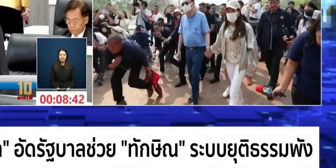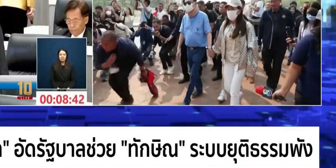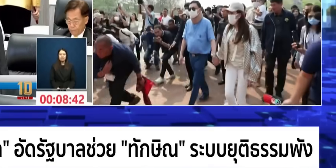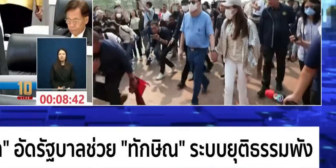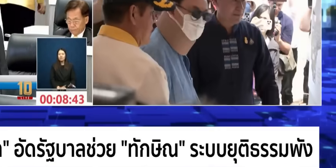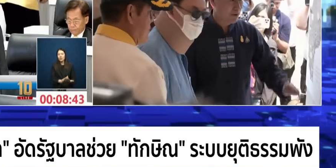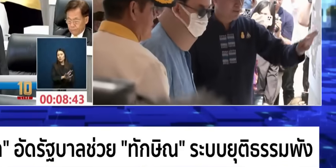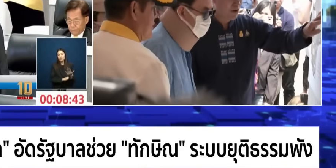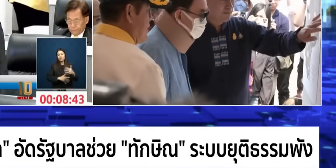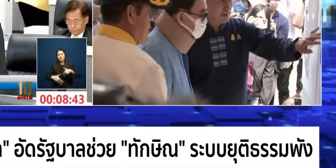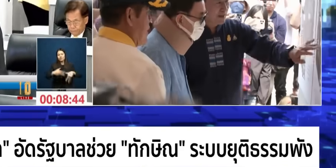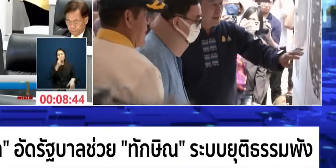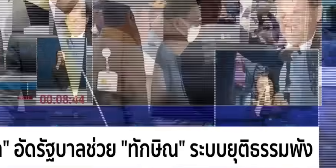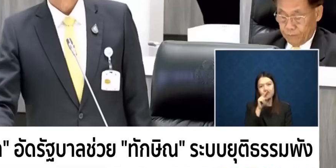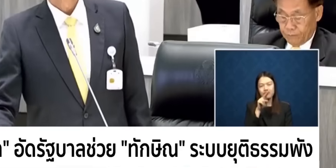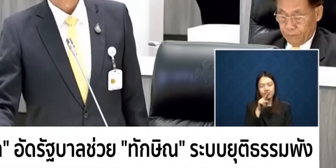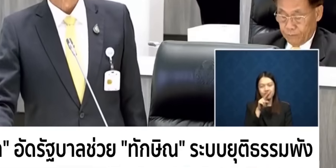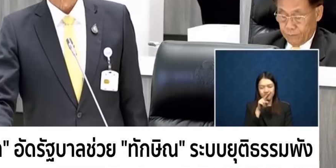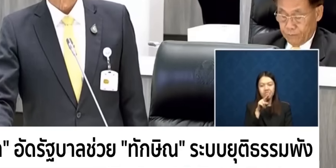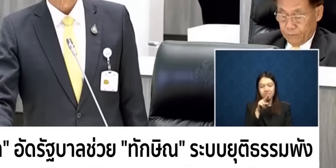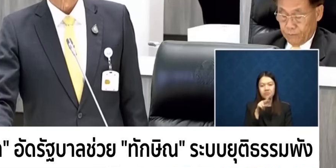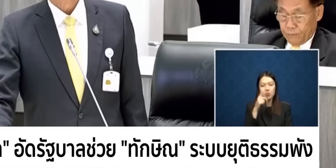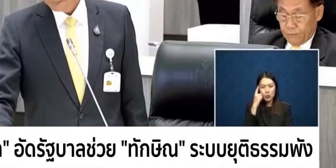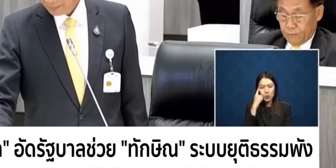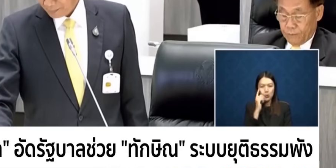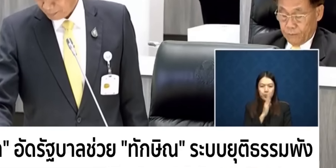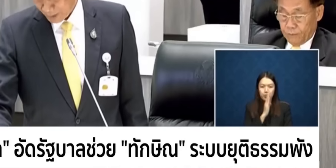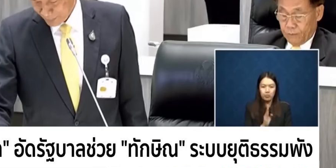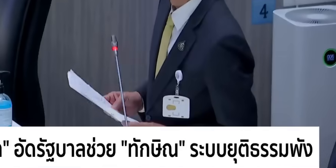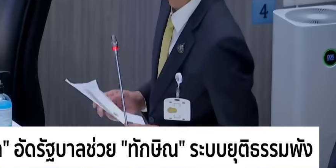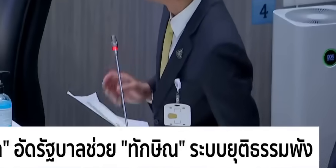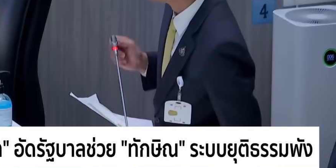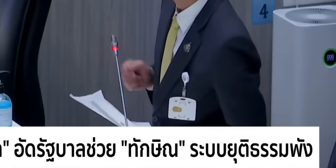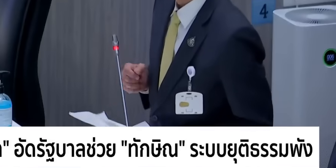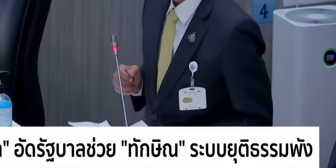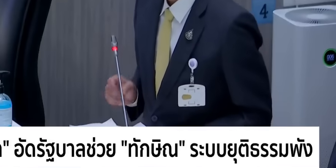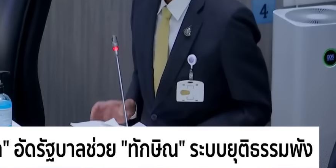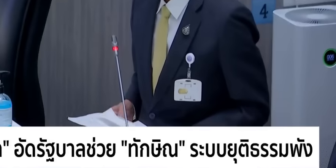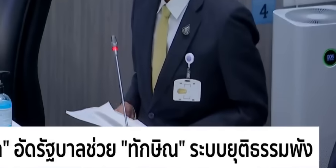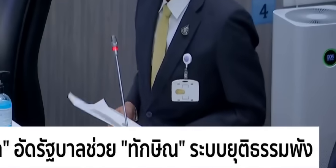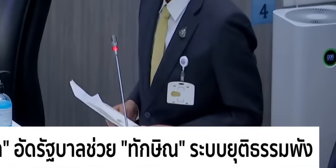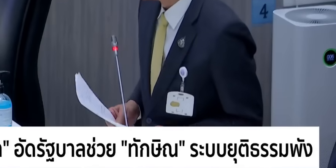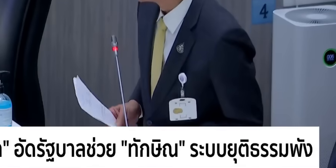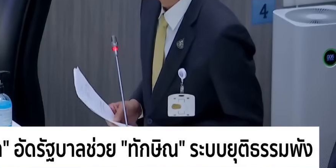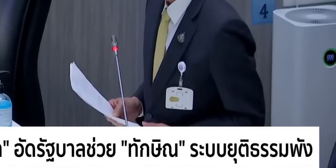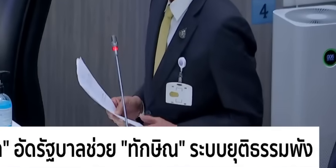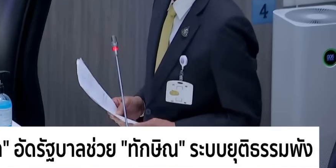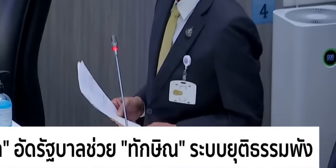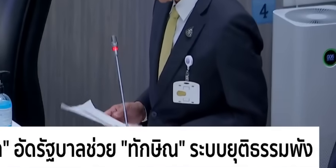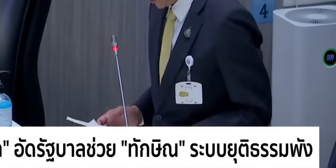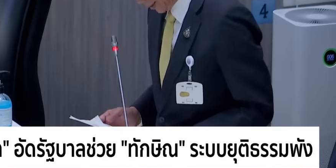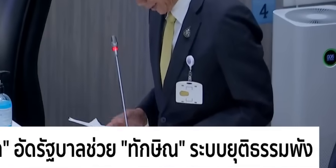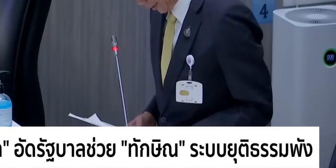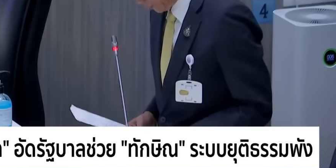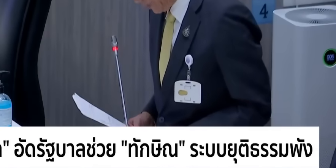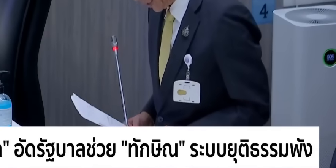บอกว่าจริงๆผมไม่โทษอดีตนายกนะแต่ขอตำหนิรัฐบาลที่กำกับดูแลจนนำให้เกิดเรื่องน่าละอายเช่นนี้ค่ะ